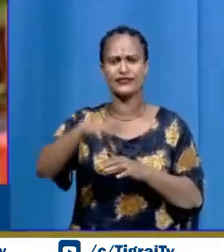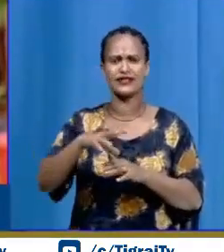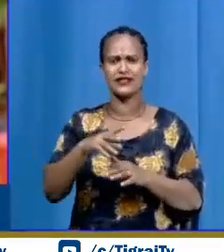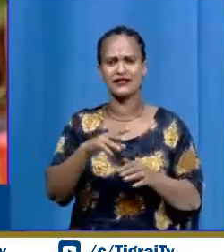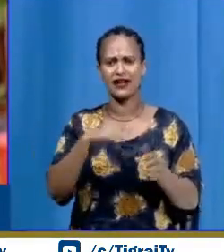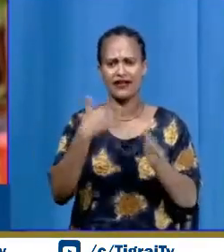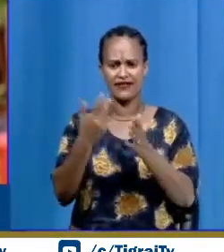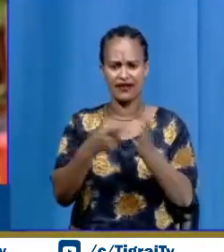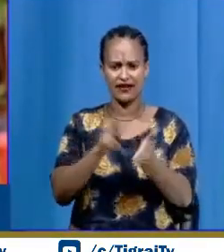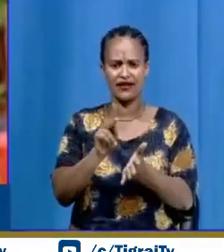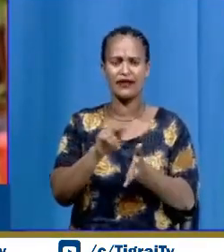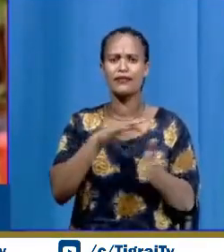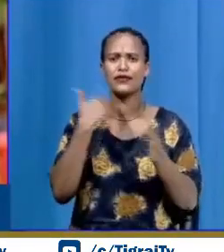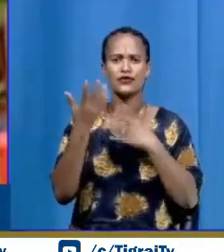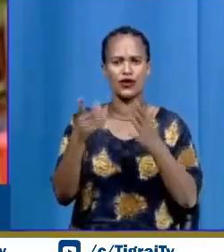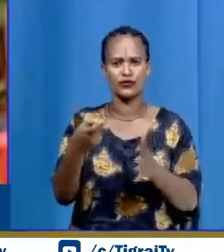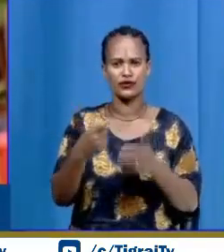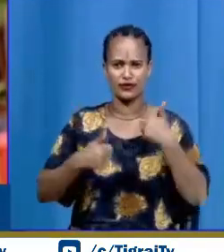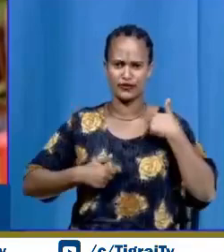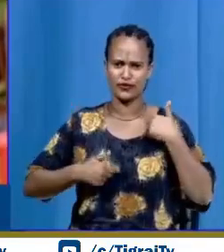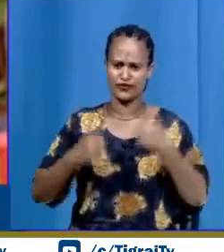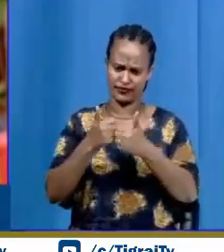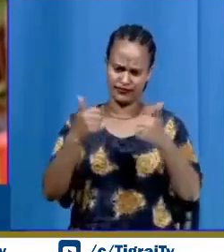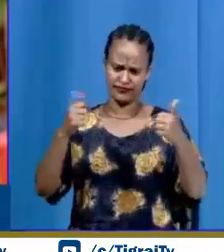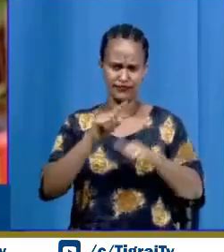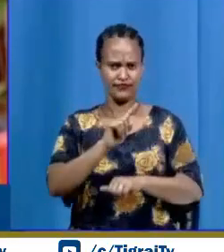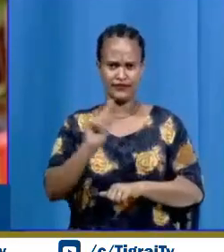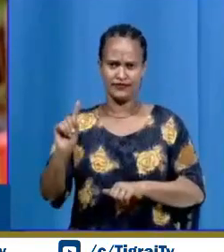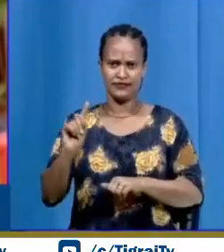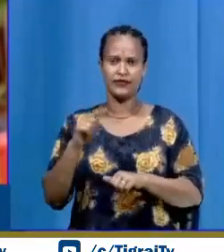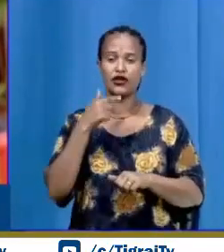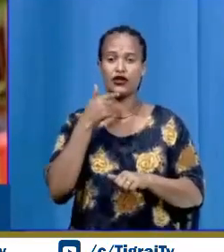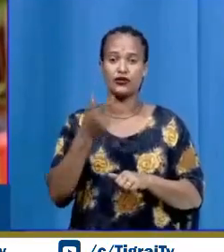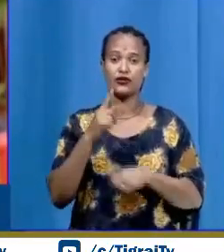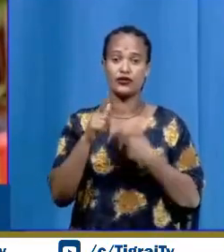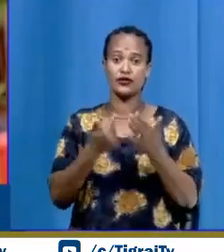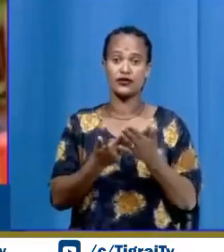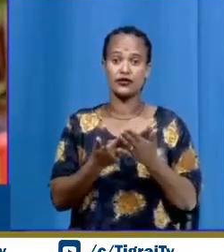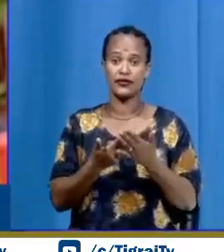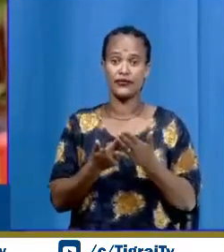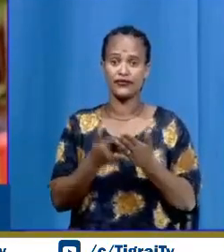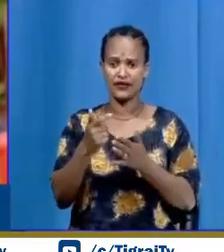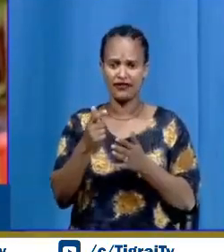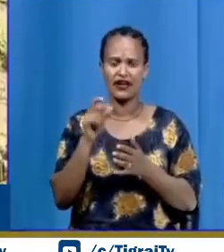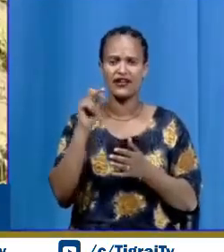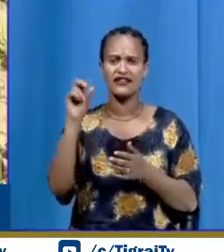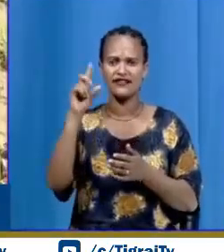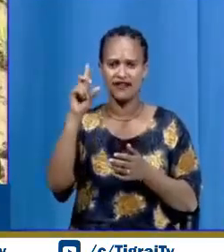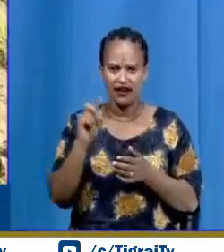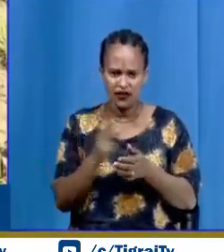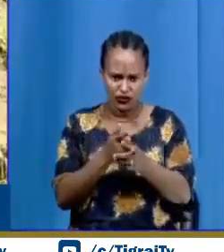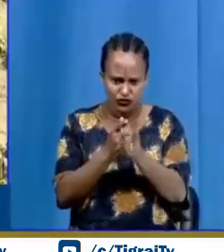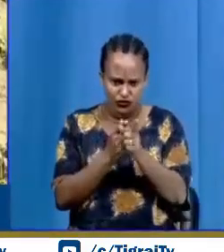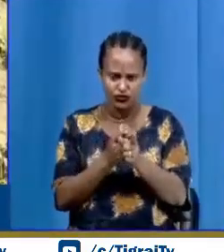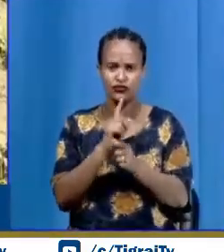ዝተኸፈለ መስዋዕቲ ይከፈል፣ ካብ ሰራዊትና ፈንተት ኢልና ይንርሕቕን ኢሉ እቲ ህዝቢ ኣብ ምስኡ ኮይኑ ተድፋዕ ኮይኑ ይሰርሕ ኣሎ።